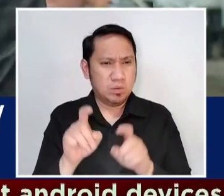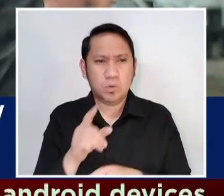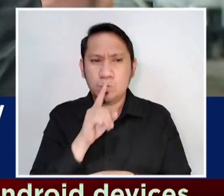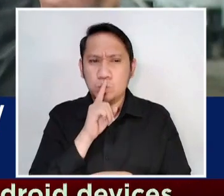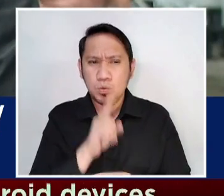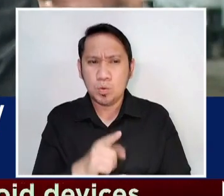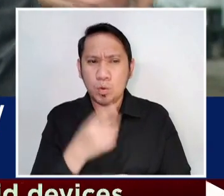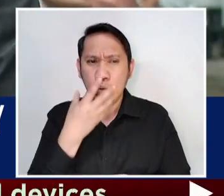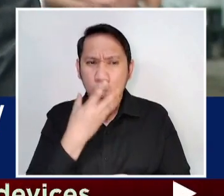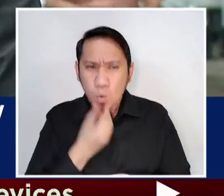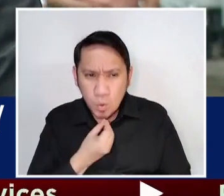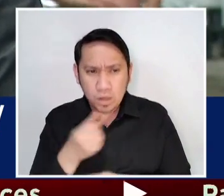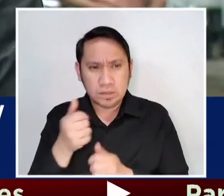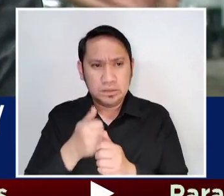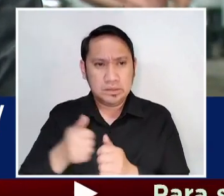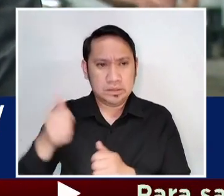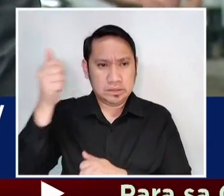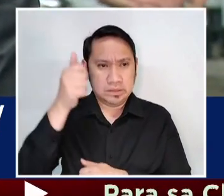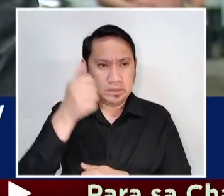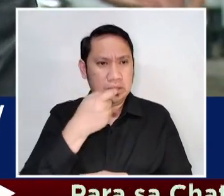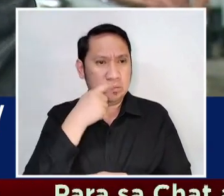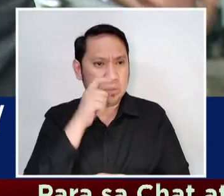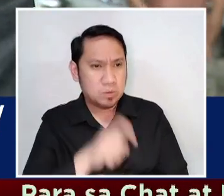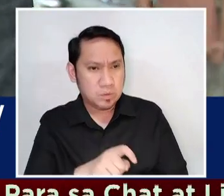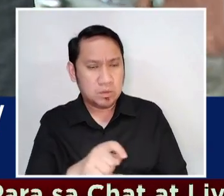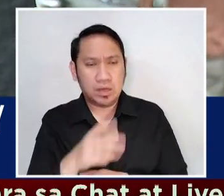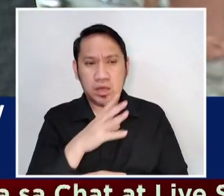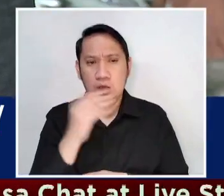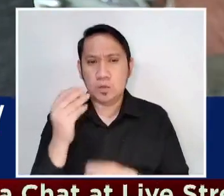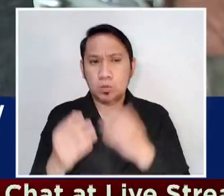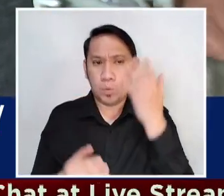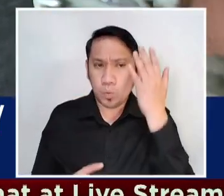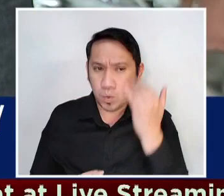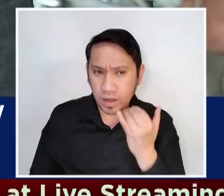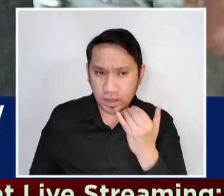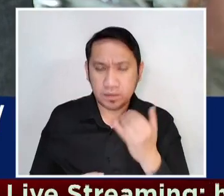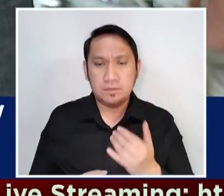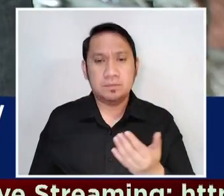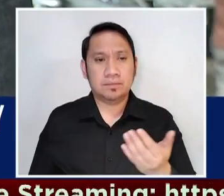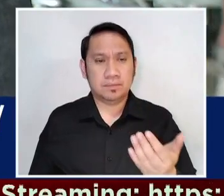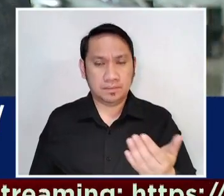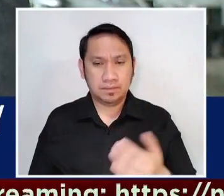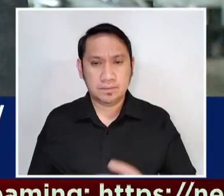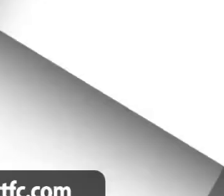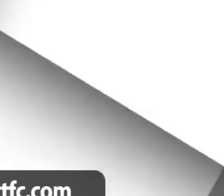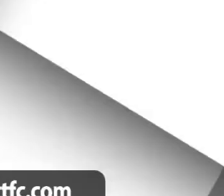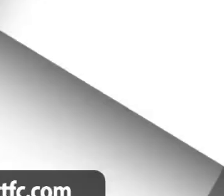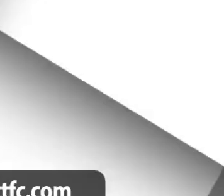nag-utos na ipapatay si Lapid at bakit? Mike Navalio, ABS-CBN News.